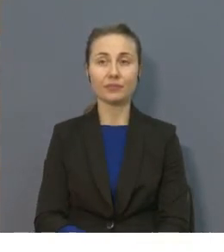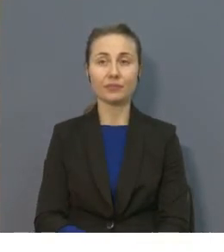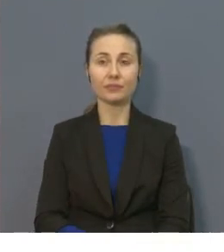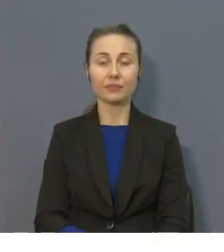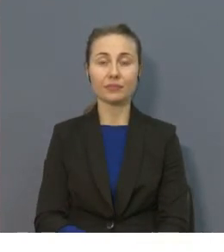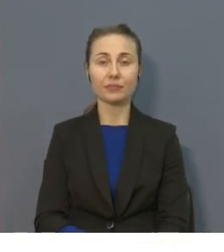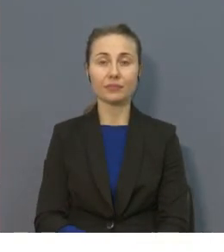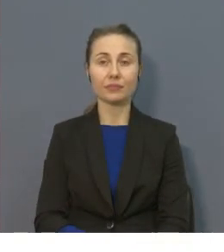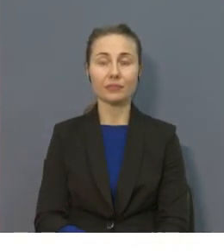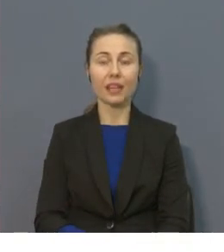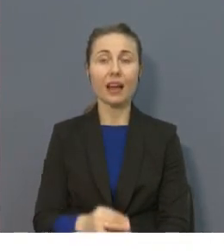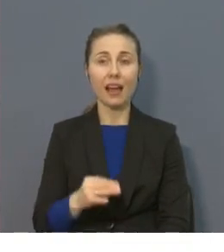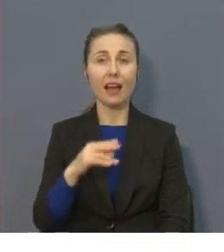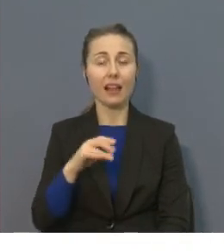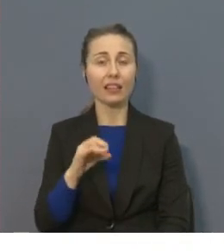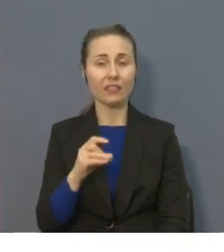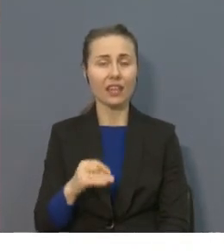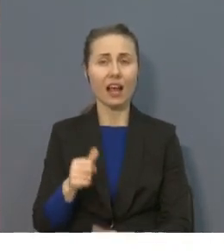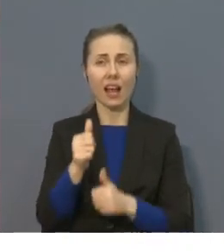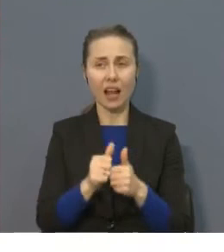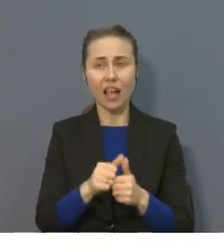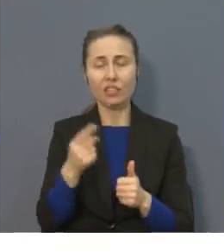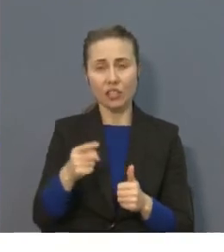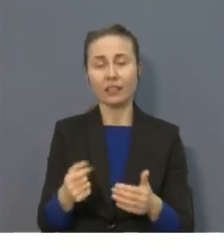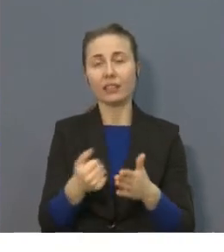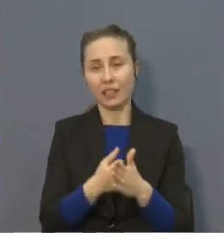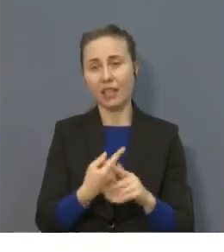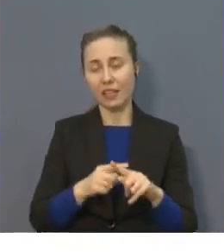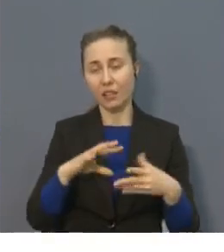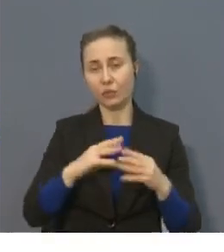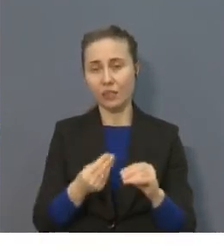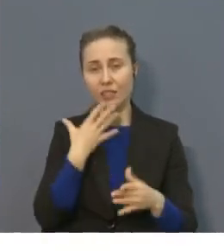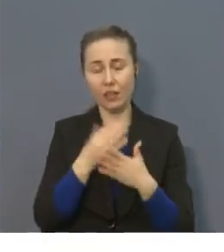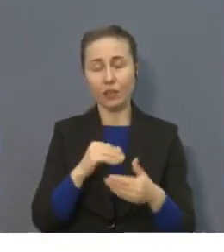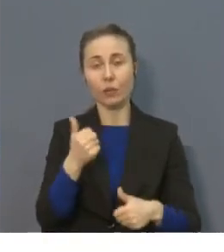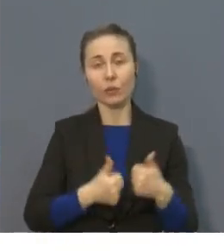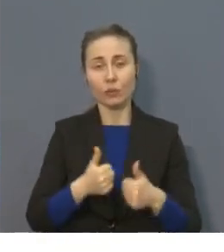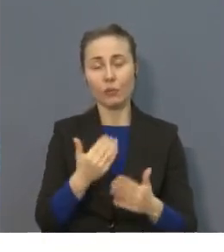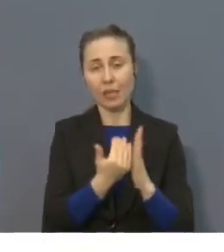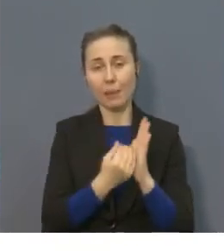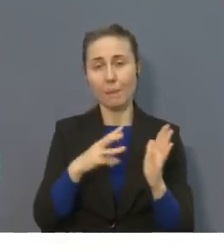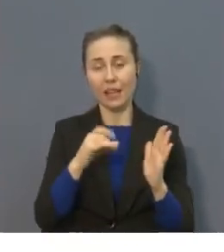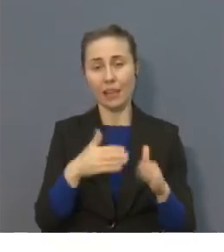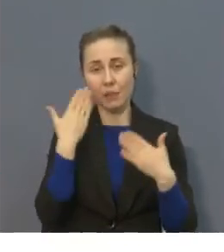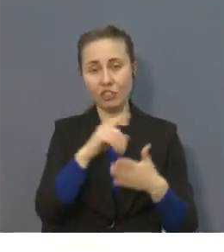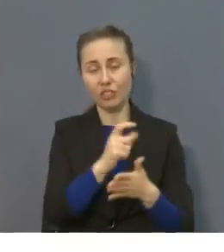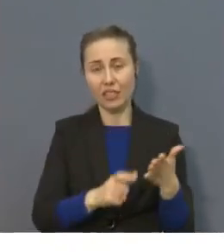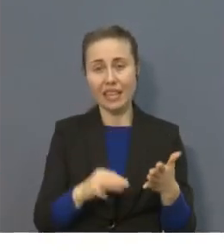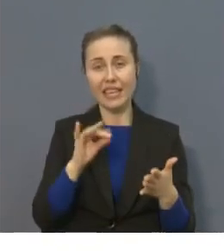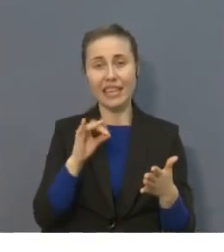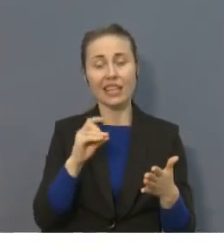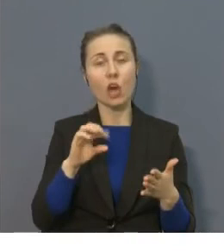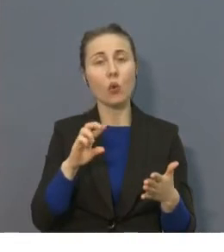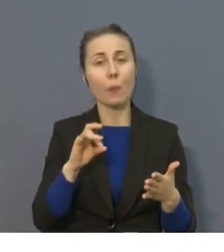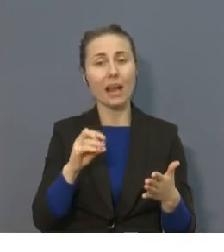оқумен қатар өзіне шахматты да серік еткен өнерлі қыз. Бос уақытында ермексаздан түрлі бейнелер жасап, сурет салғанды